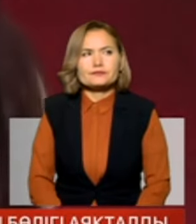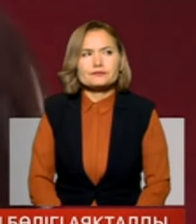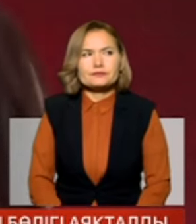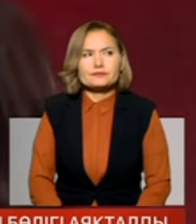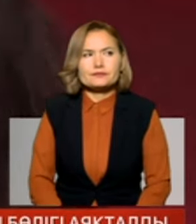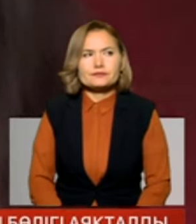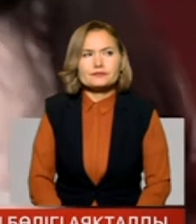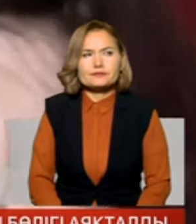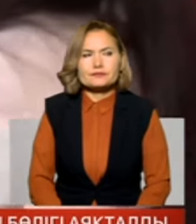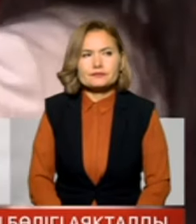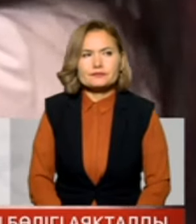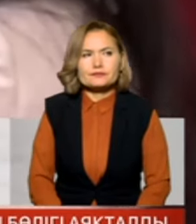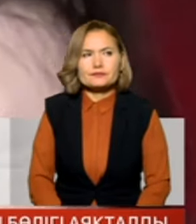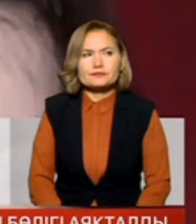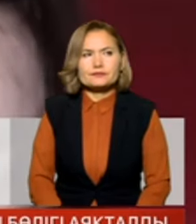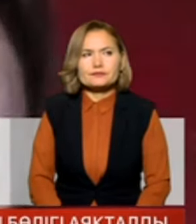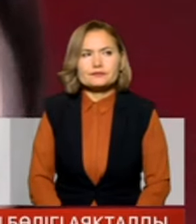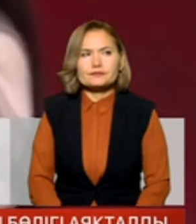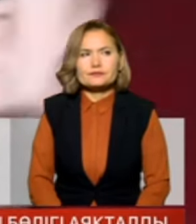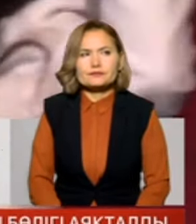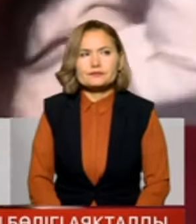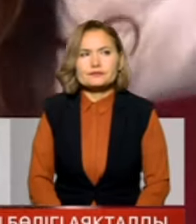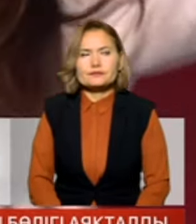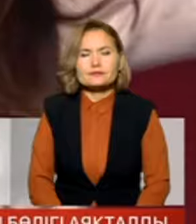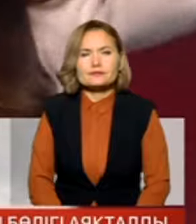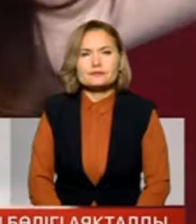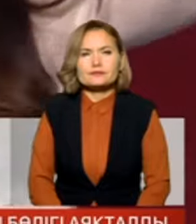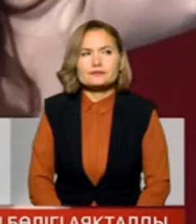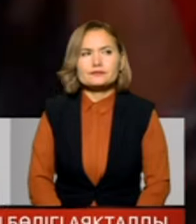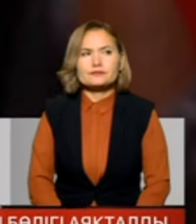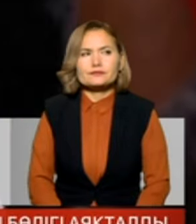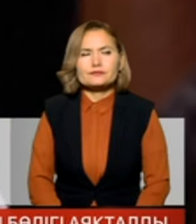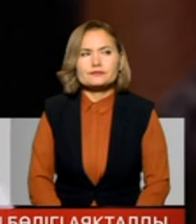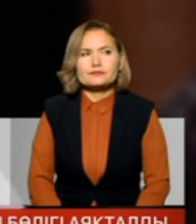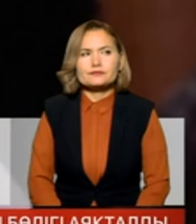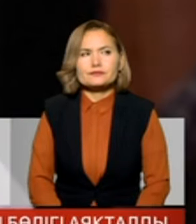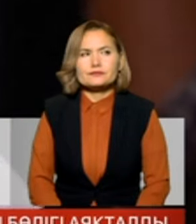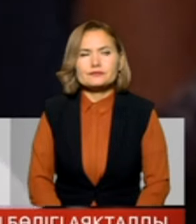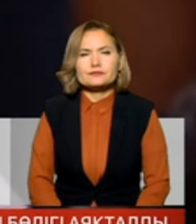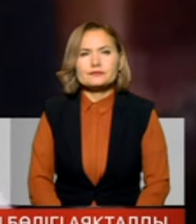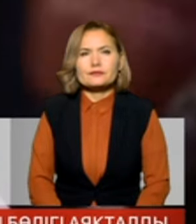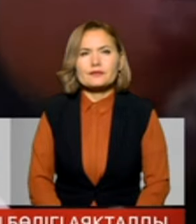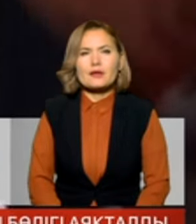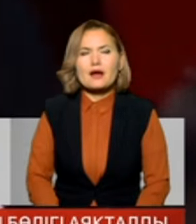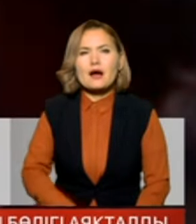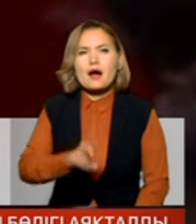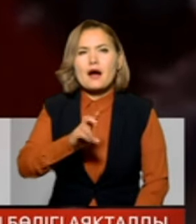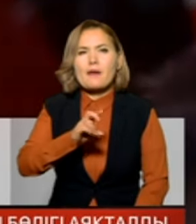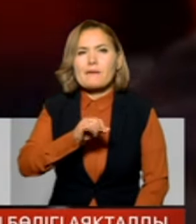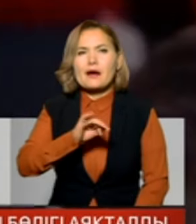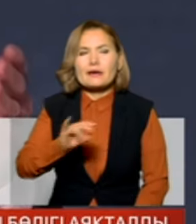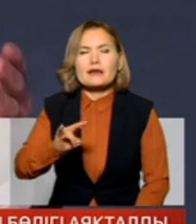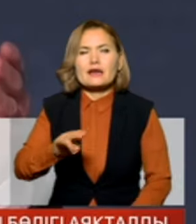Бұл Байденнің сайлауға қатысудан бас тартқаннан